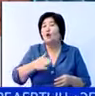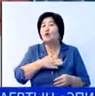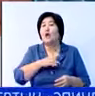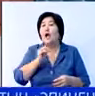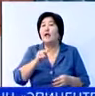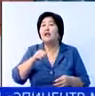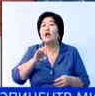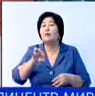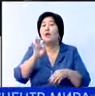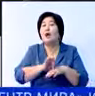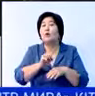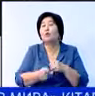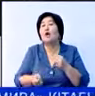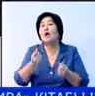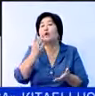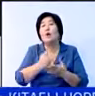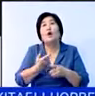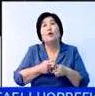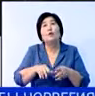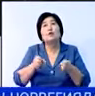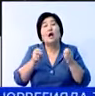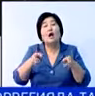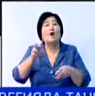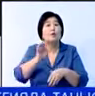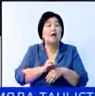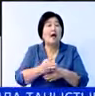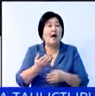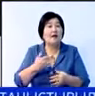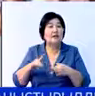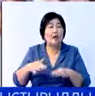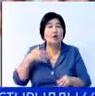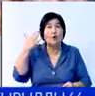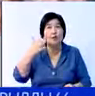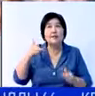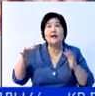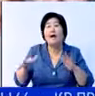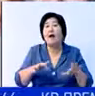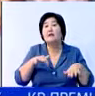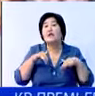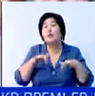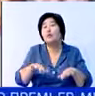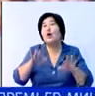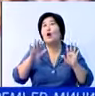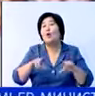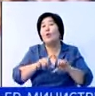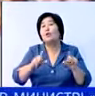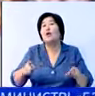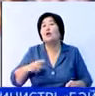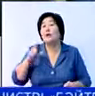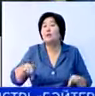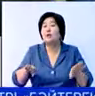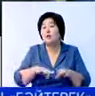қантамыр ауруларының туындауына соқтырады. Осындай қауіпті дерттердің алдын алу мақсатындағы акцияның өтуіне орталық мамандарымен